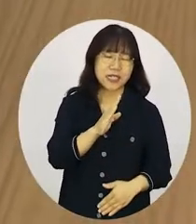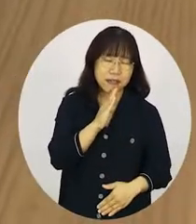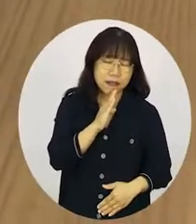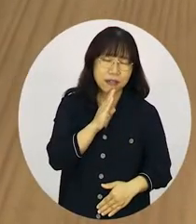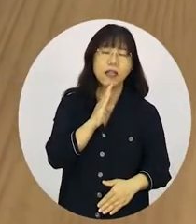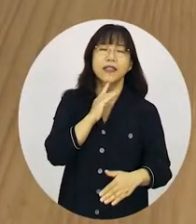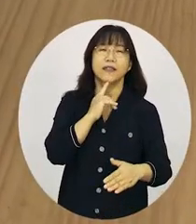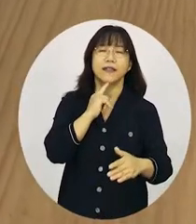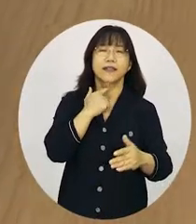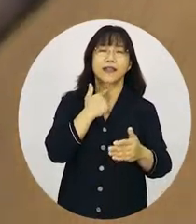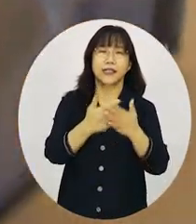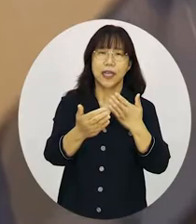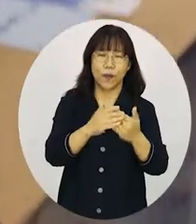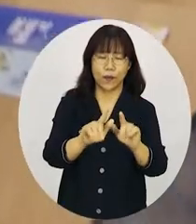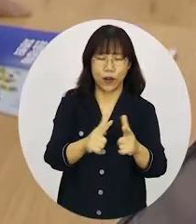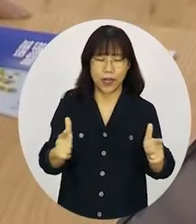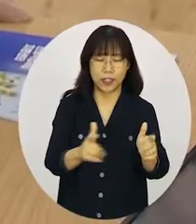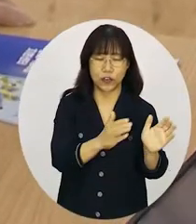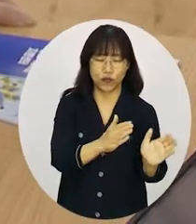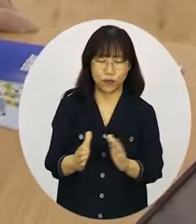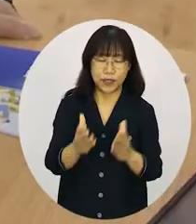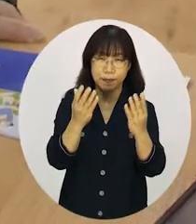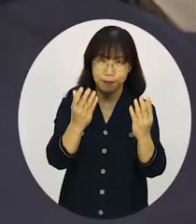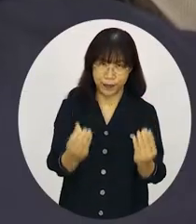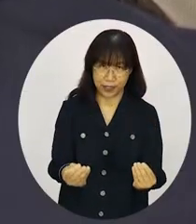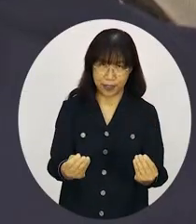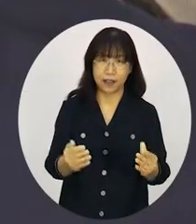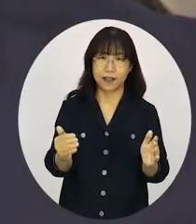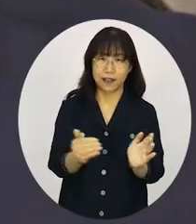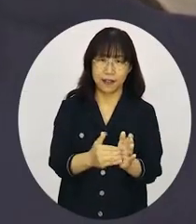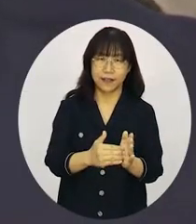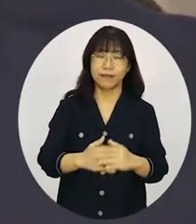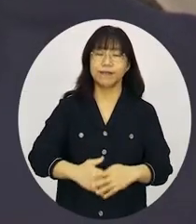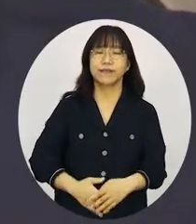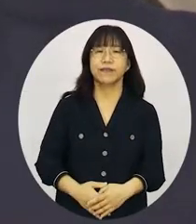체험해보는 등 사전 준비에도 만전을 기한 바 있습니다.